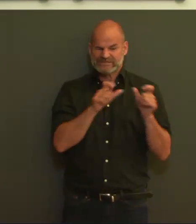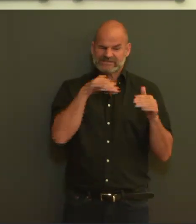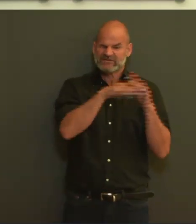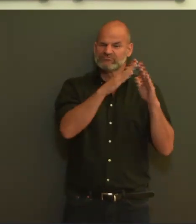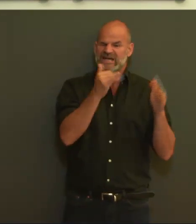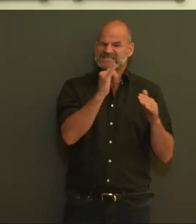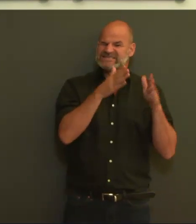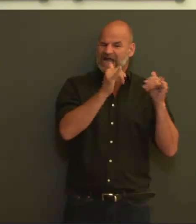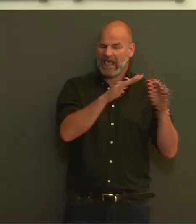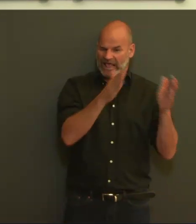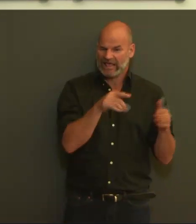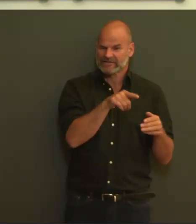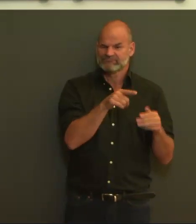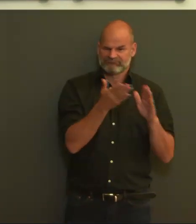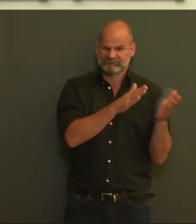en Antwerpen.